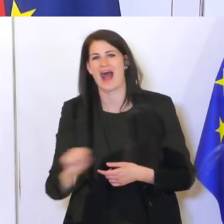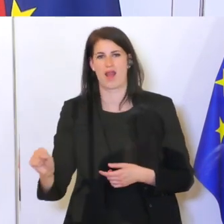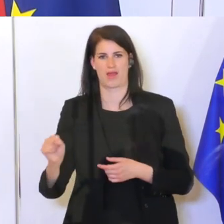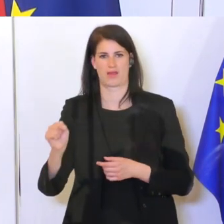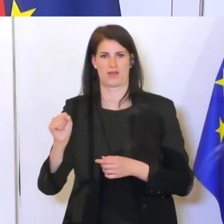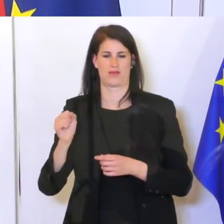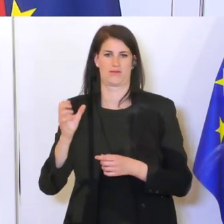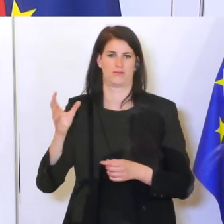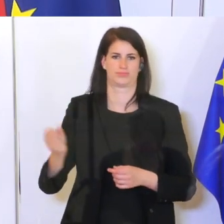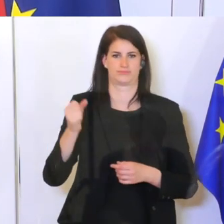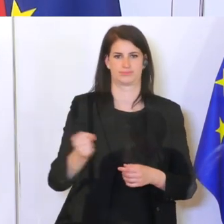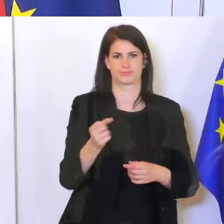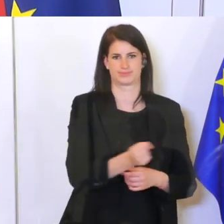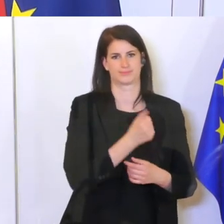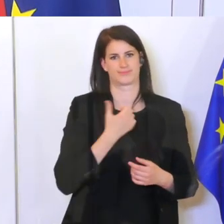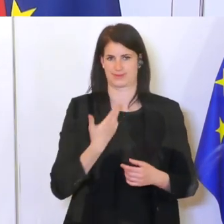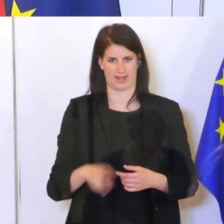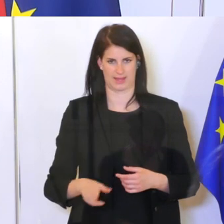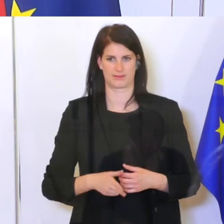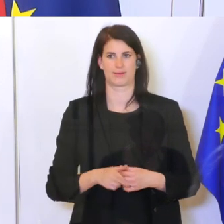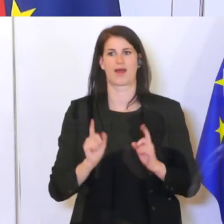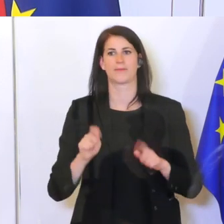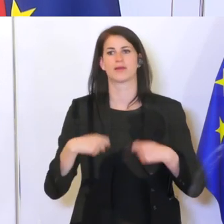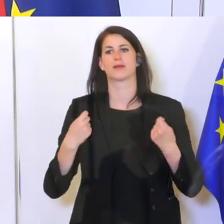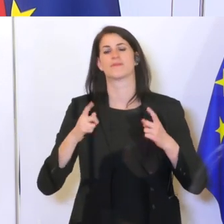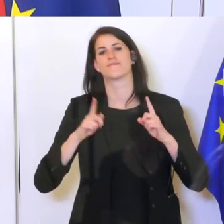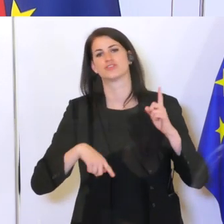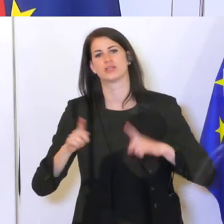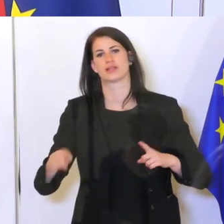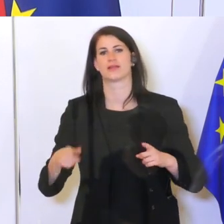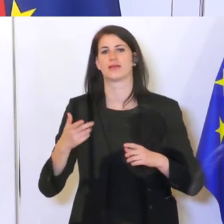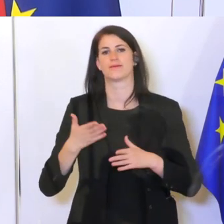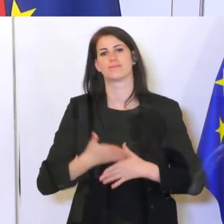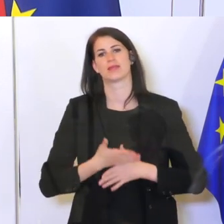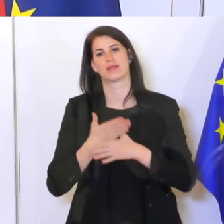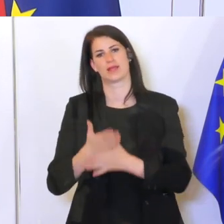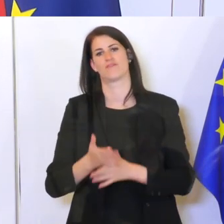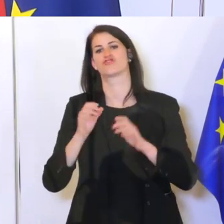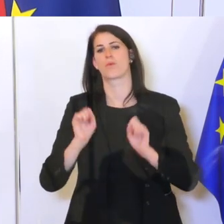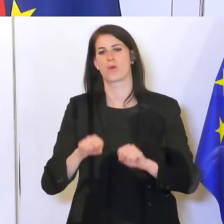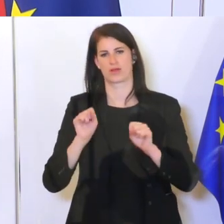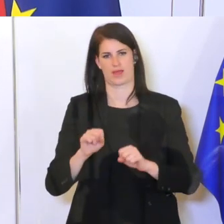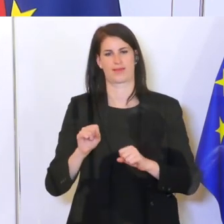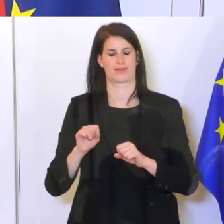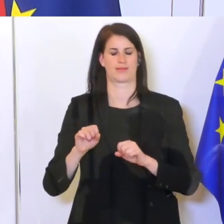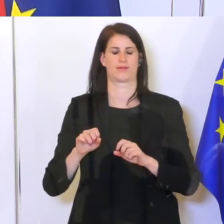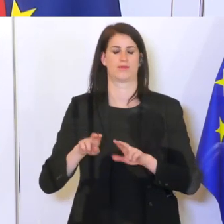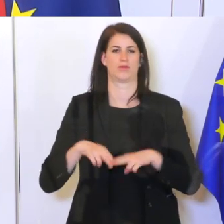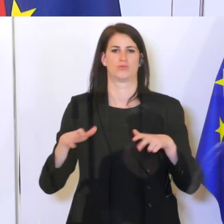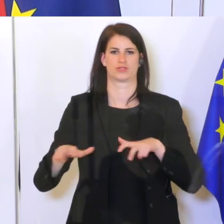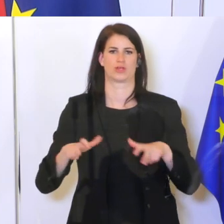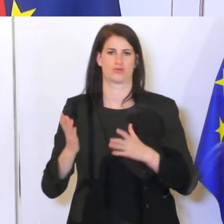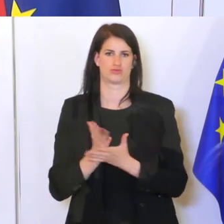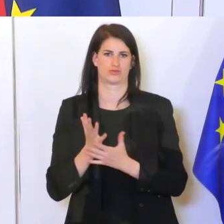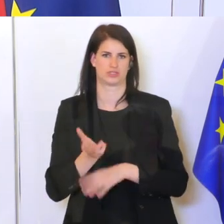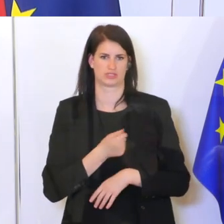es gibt eben verschiedene Hilfsinstrumentarien, die die Bundesregierung schon geschaffen hat. Und wer nicht